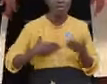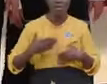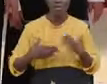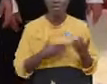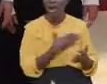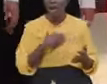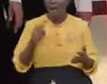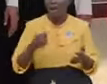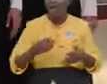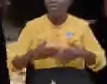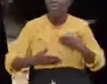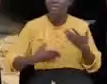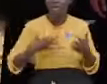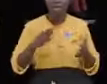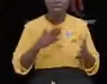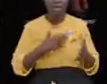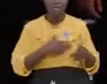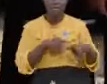وانا فرحي